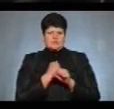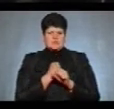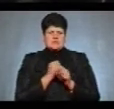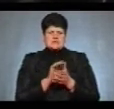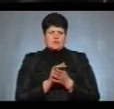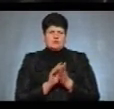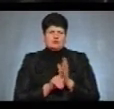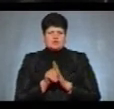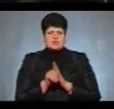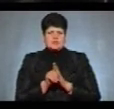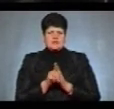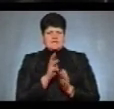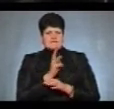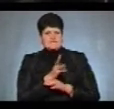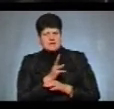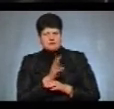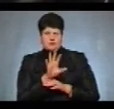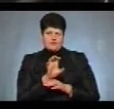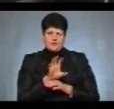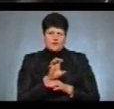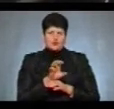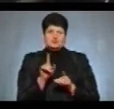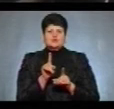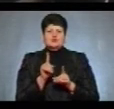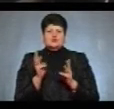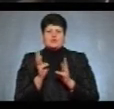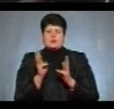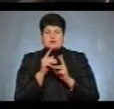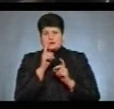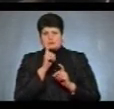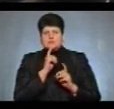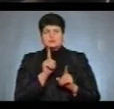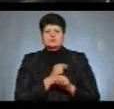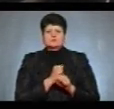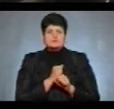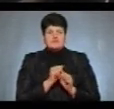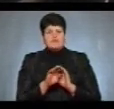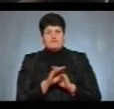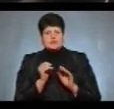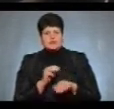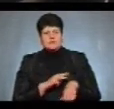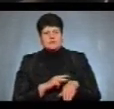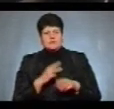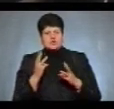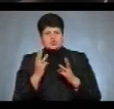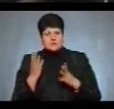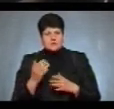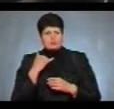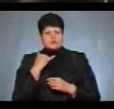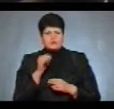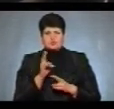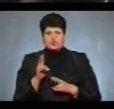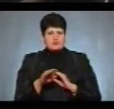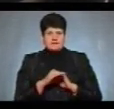кидати відео, фото, що щось горить і не знаємо, що робити. Чи викликали хтось пожежну. Подзвонили, ніхто